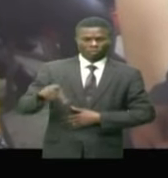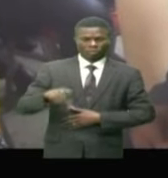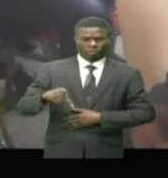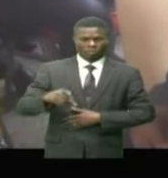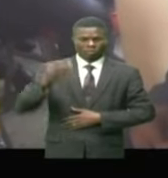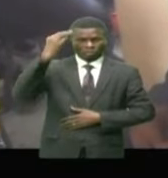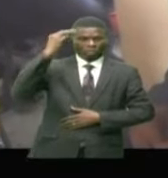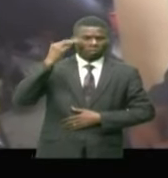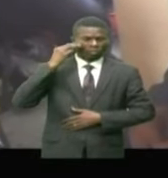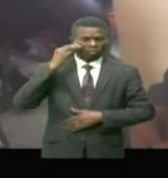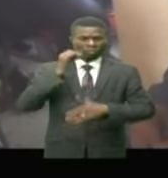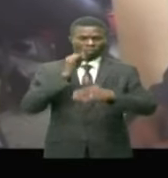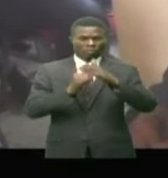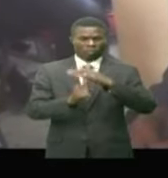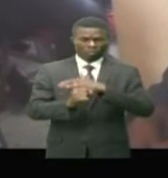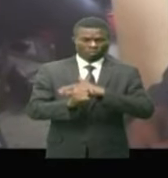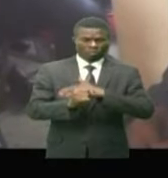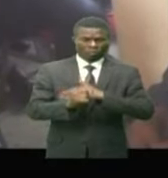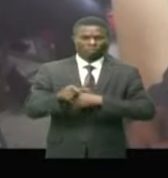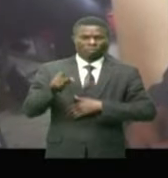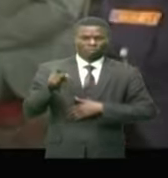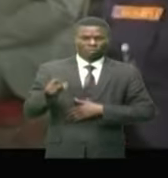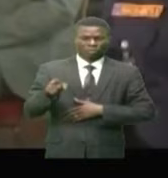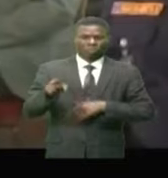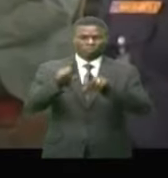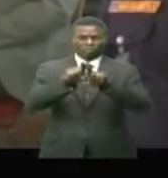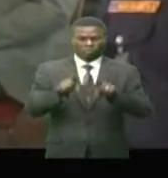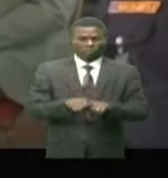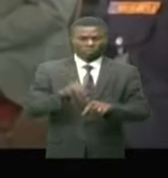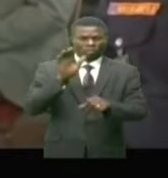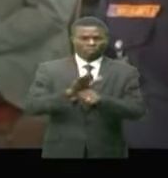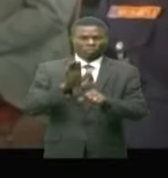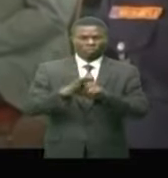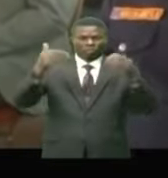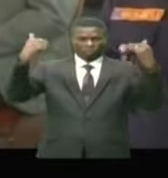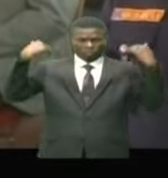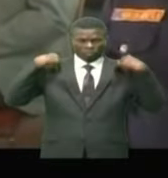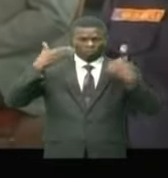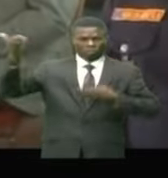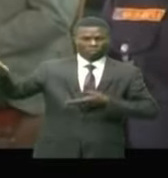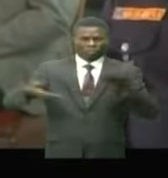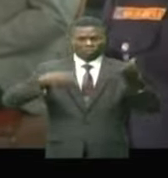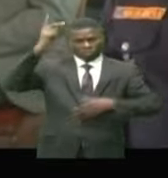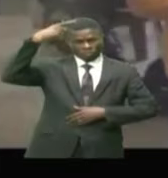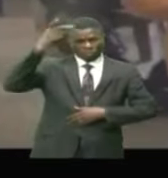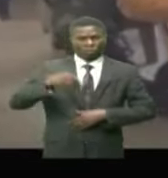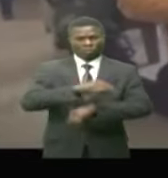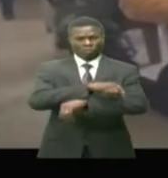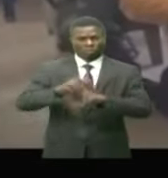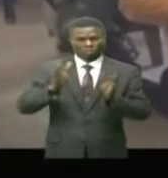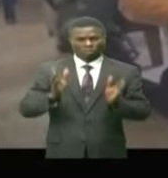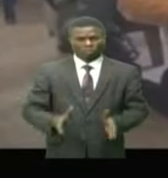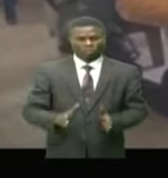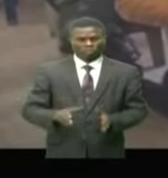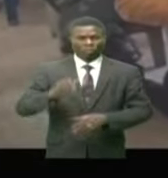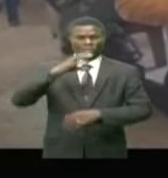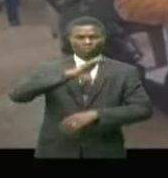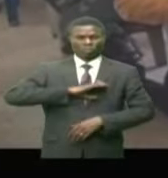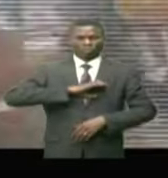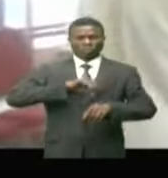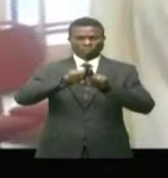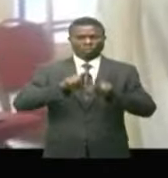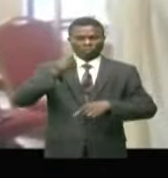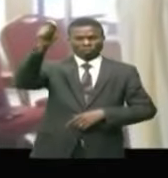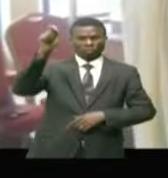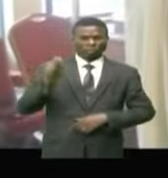le ministre de l'Intérieur Norbert Lokula Loli Sambo et plusieurs autres invités politico-administratifs, policiers et